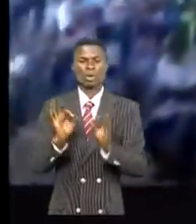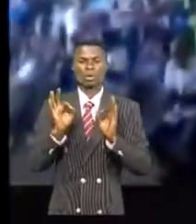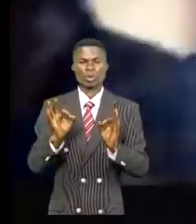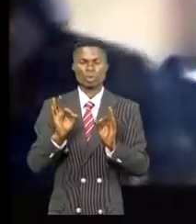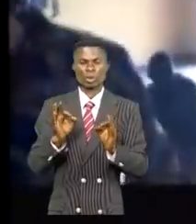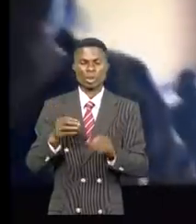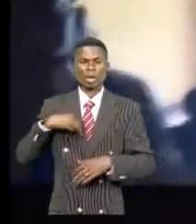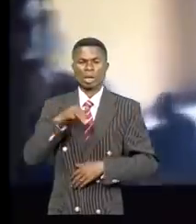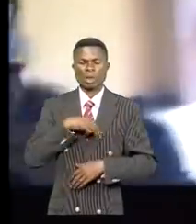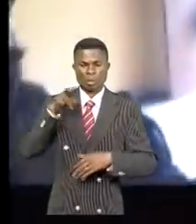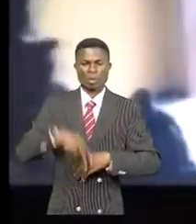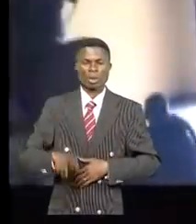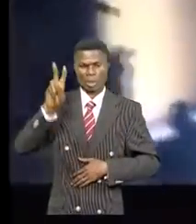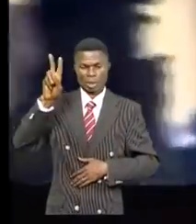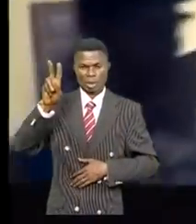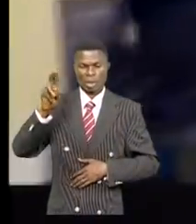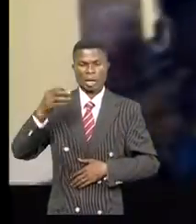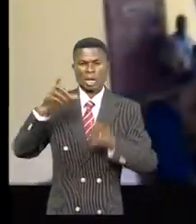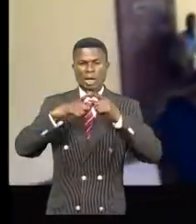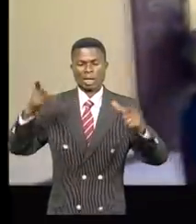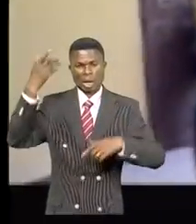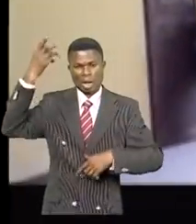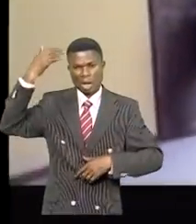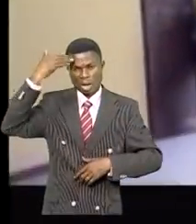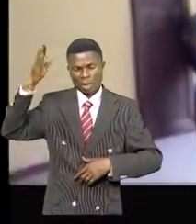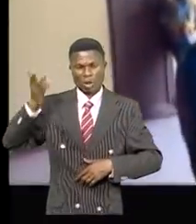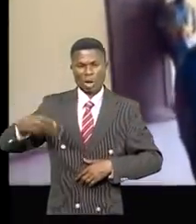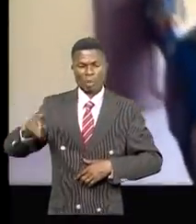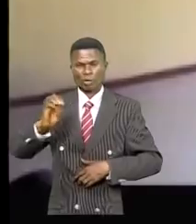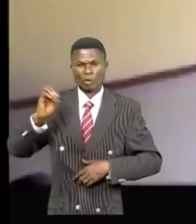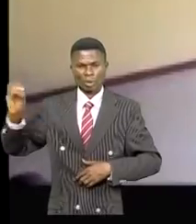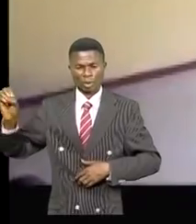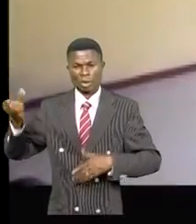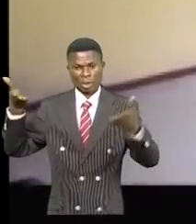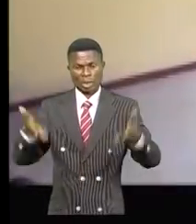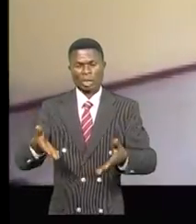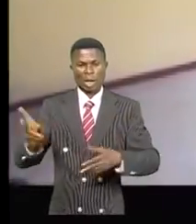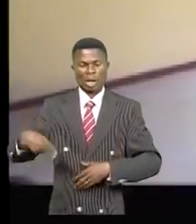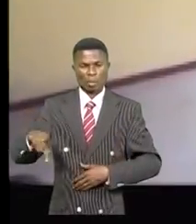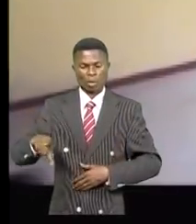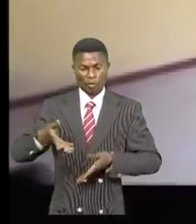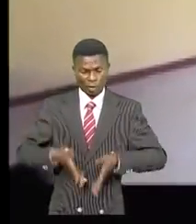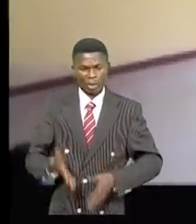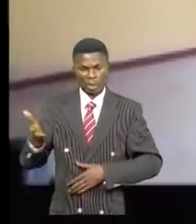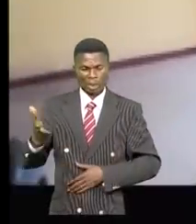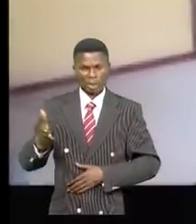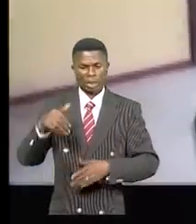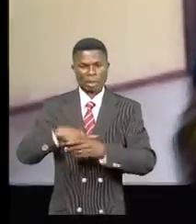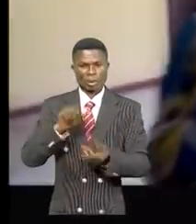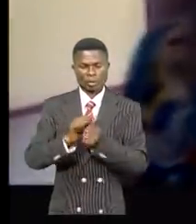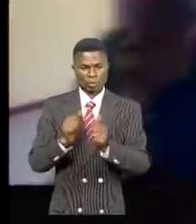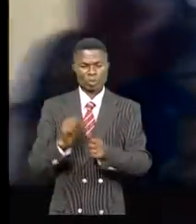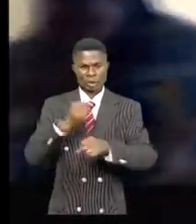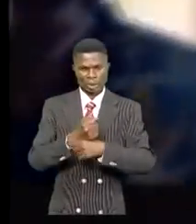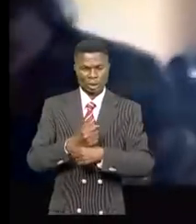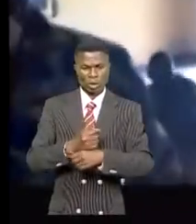membre de l'UDPS interfédérale du Grand Équateur, province orientale. Sa présence dans sa province d'origine s'inscrivait dans le cadre de la